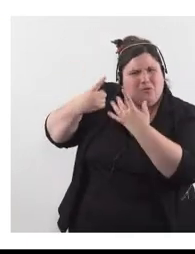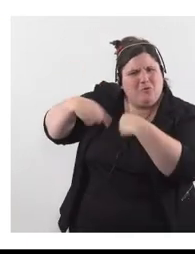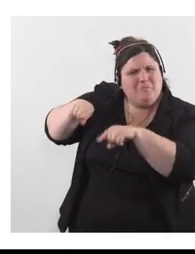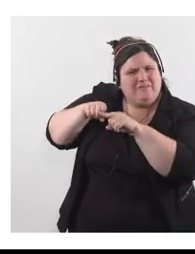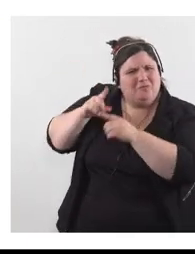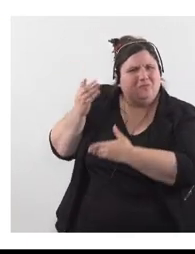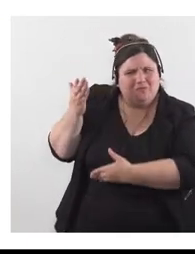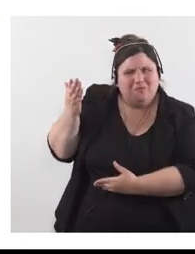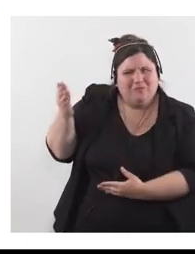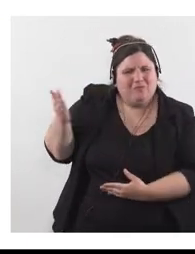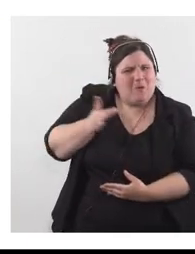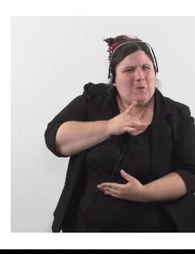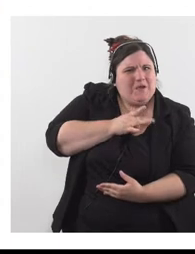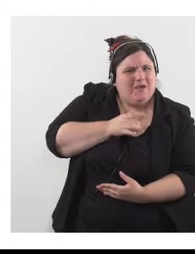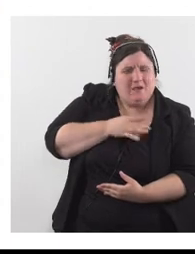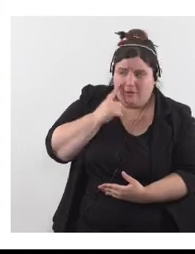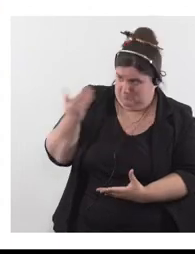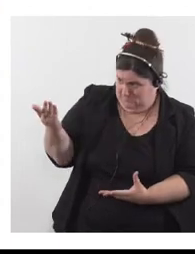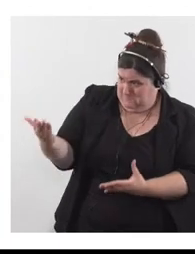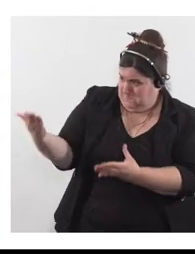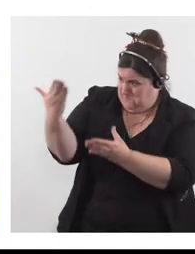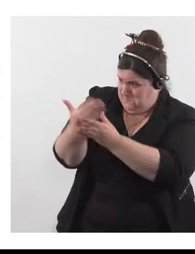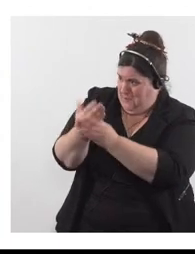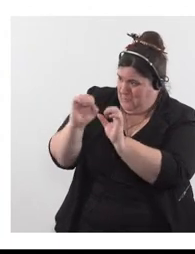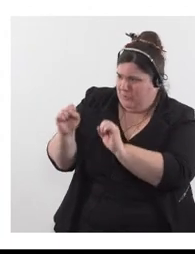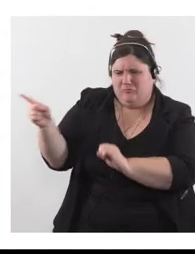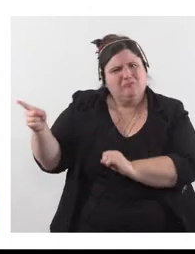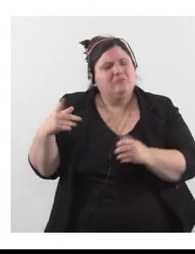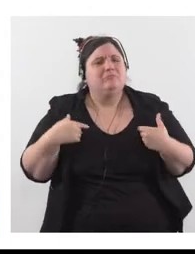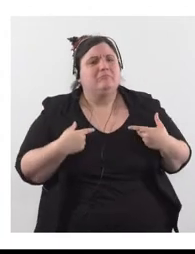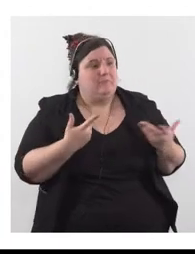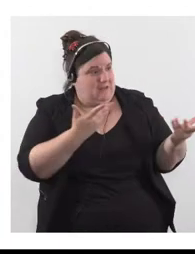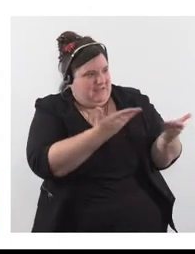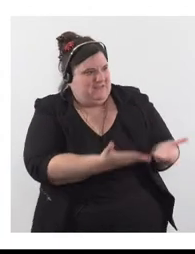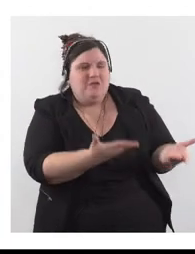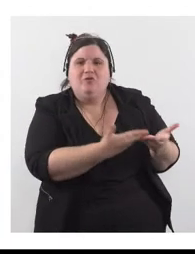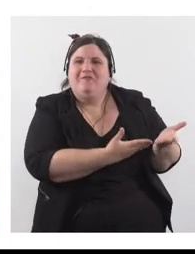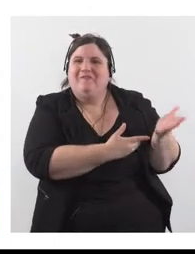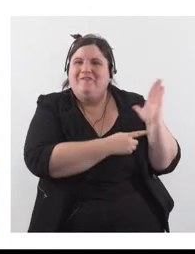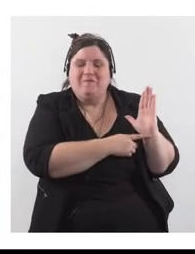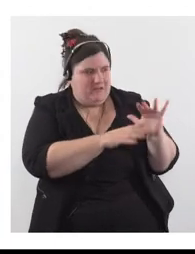vous laisser reprendre la parole puisque vous avez été très impliqué dans ce cas.